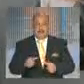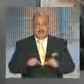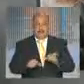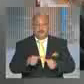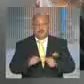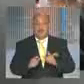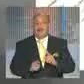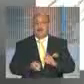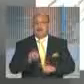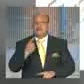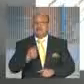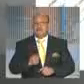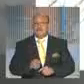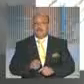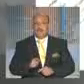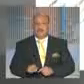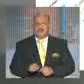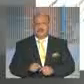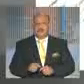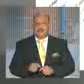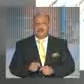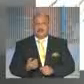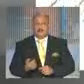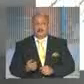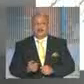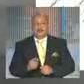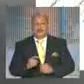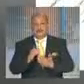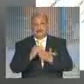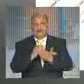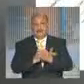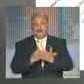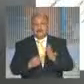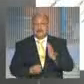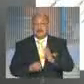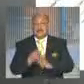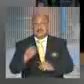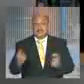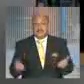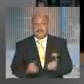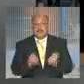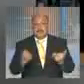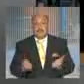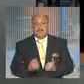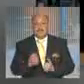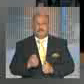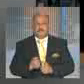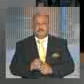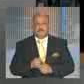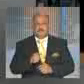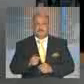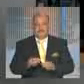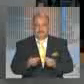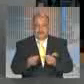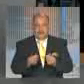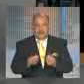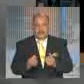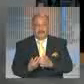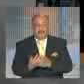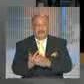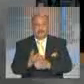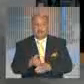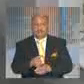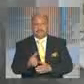من المنتوج. تونس أول بلد في إفريقيا يضع قانونا خاصا بالفلاحة البيولوجية، وثاني بلد في إفريقيا على مستوى